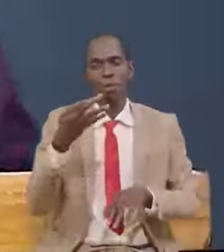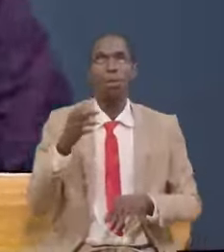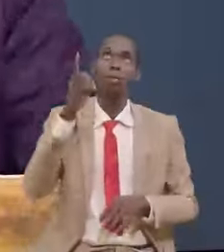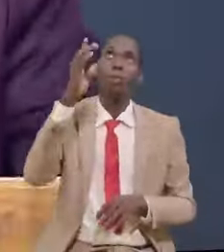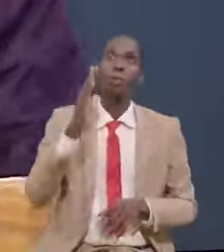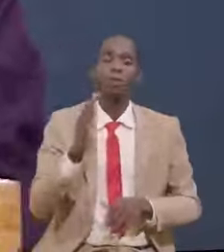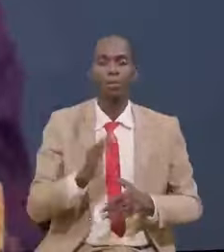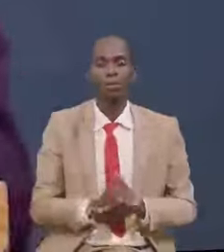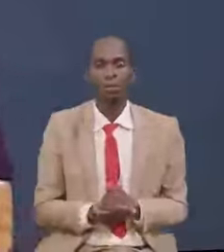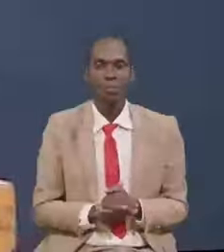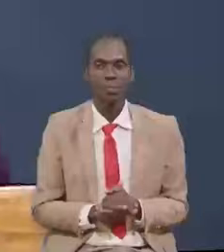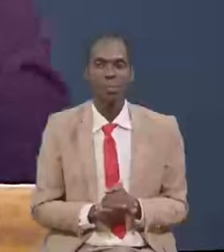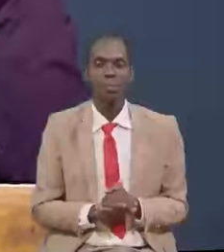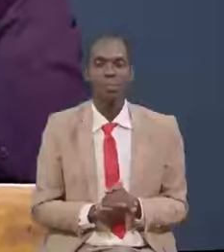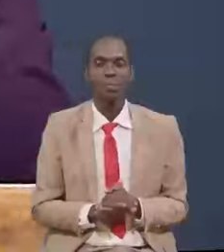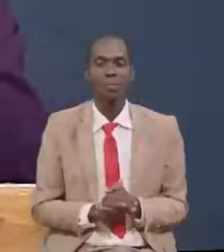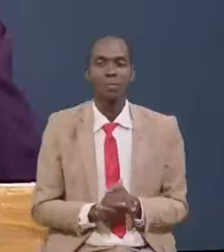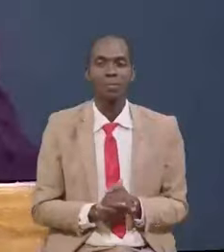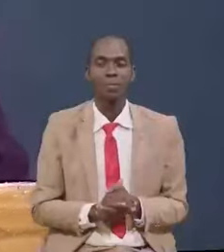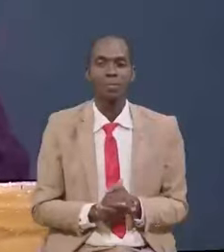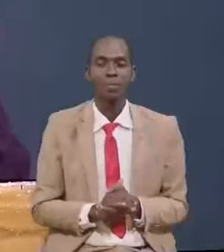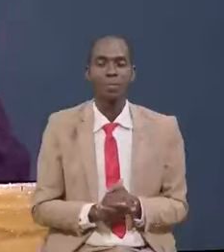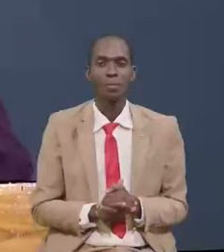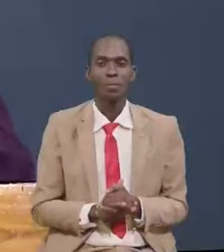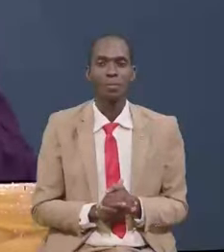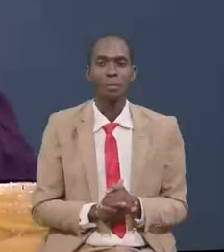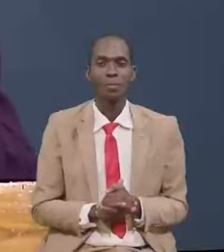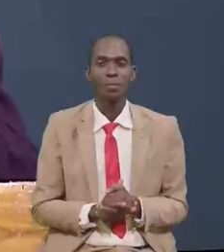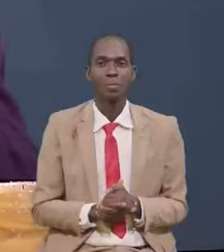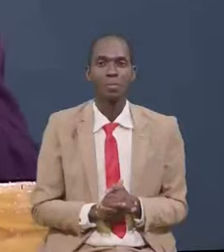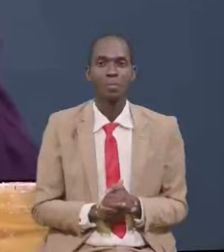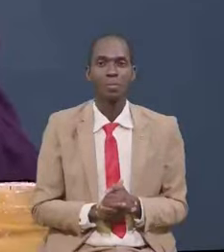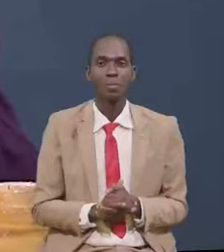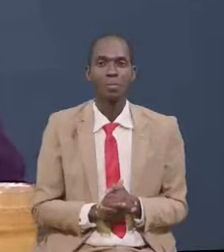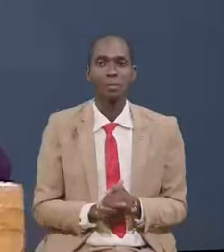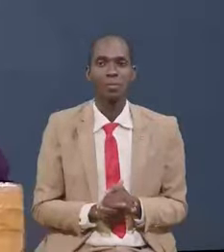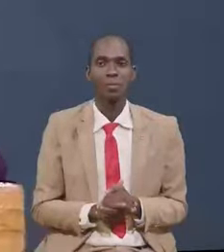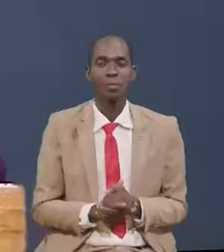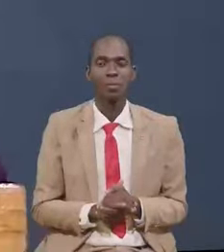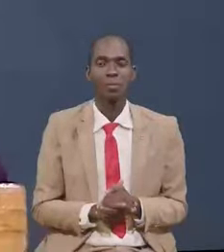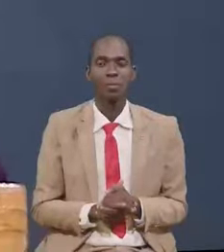ramener à la position, au niveau et aux bénédictions originales.